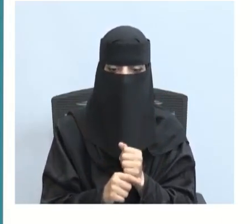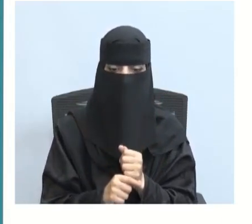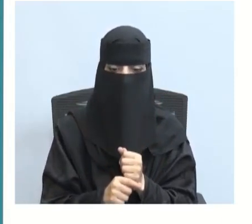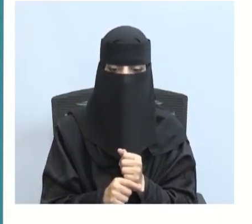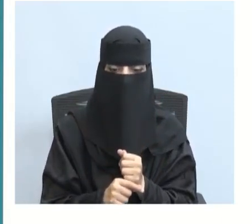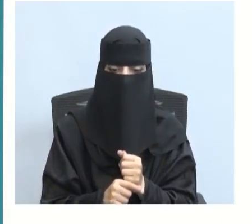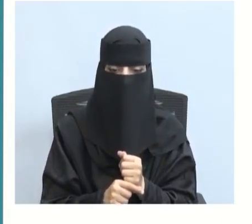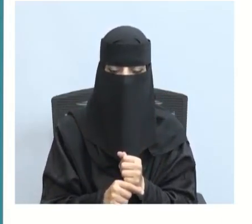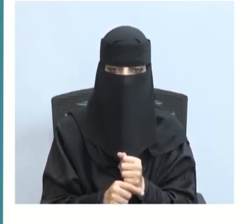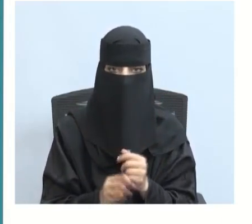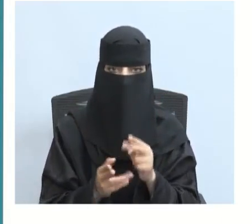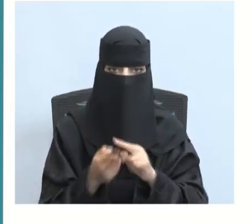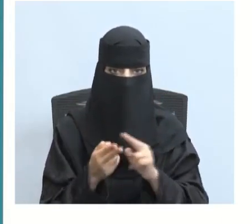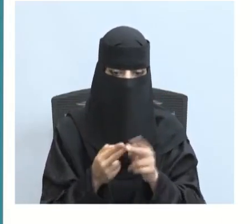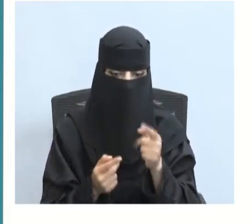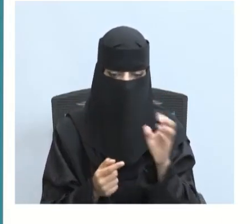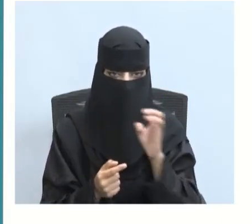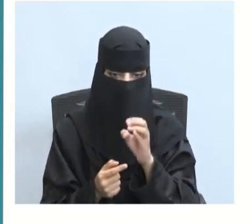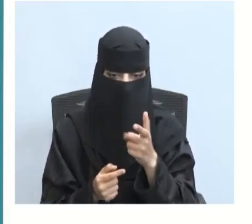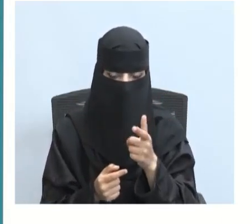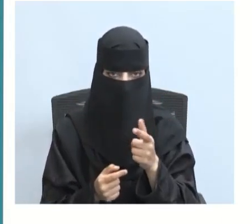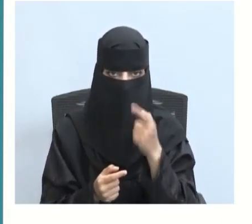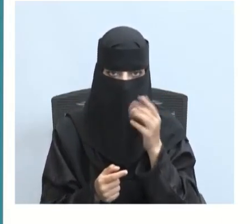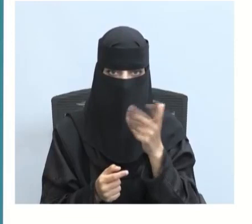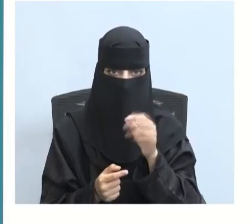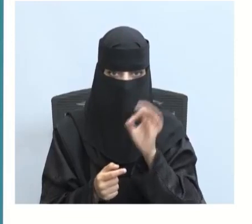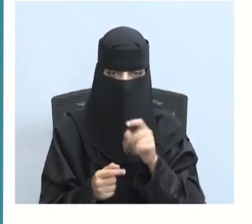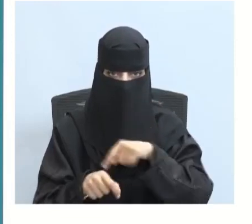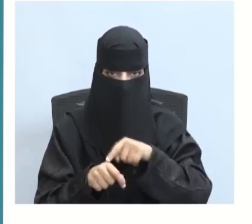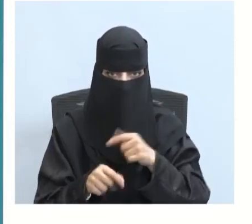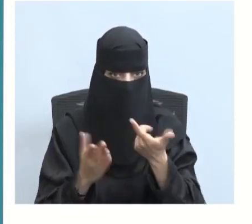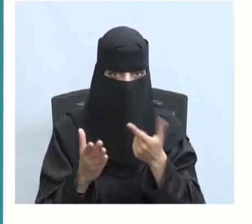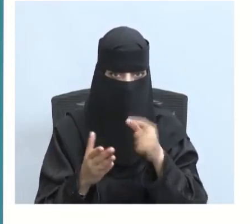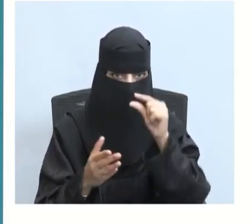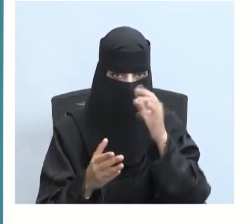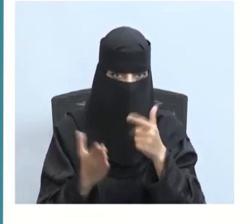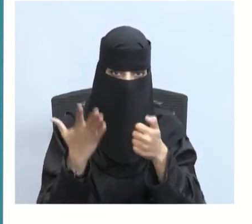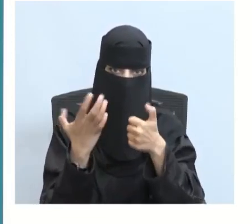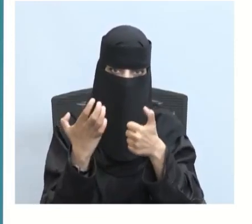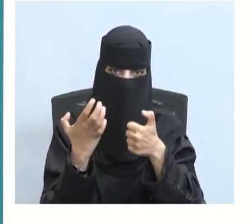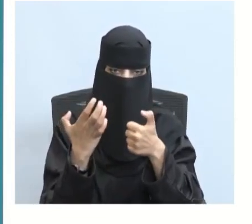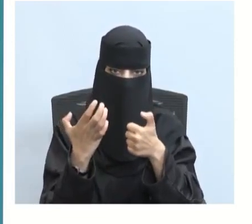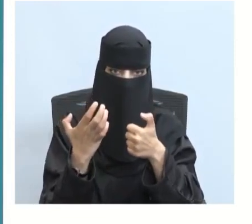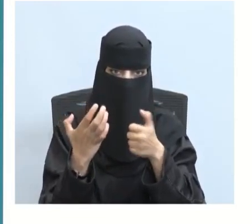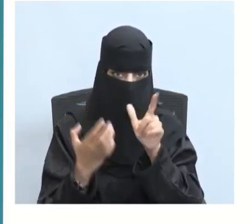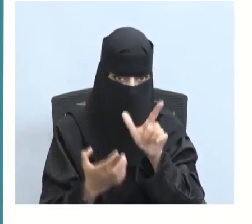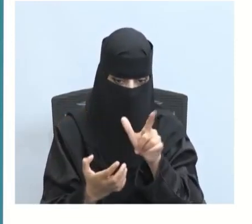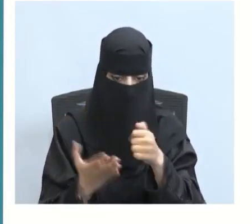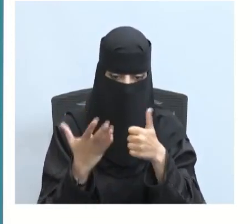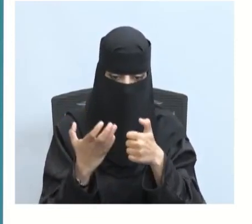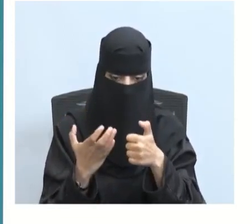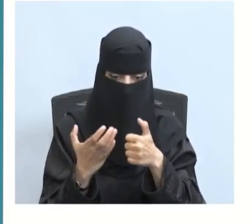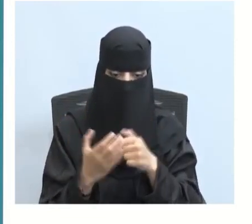اذا الحل بما ان الساعه 60 دقيقه كم ربع في الساعه